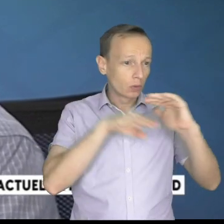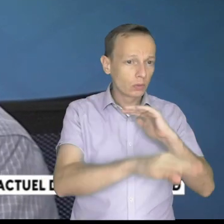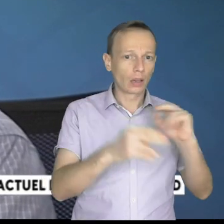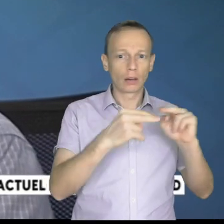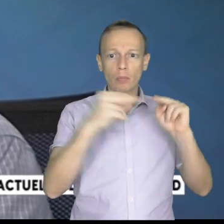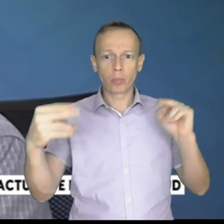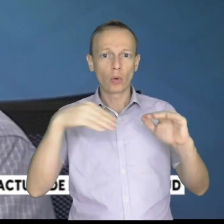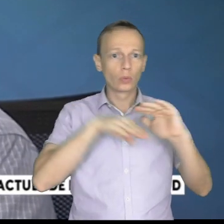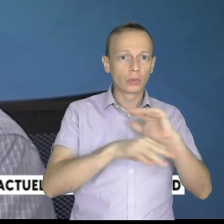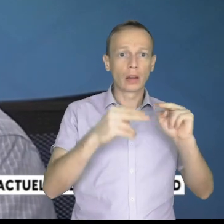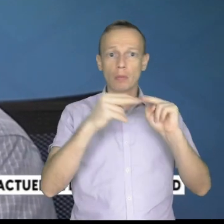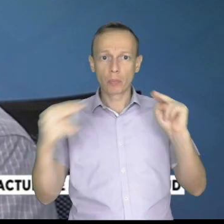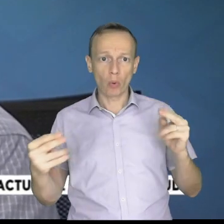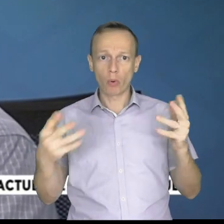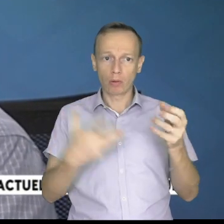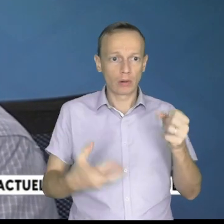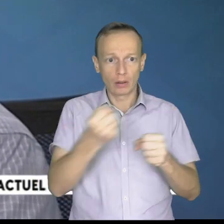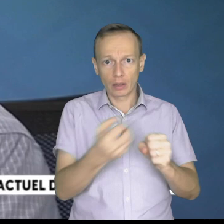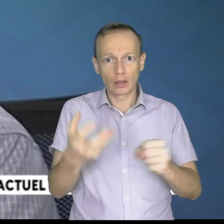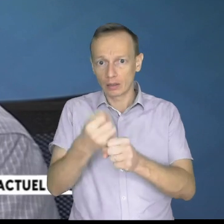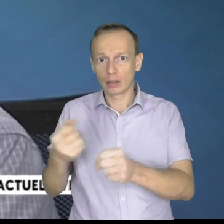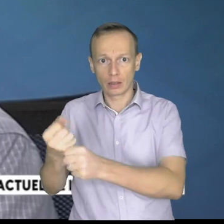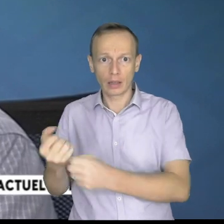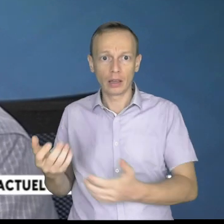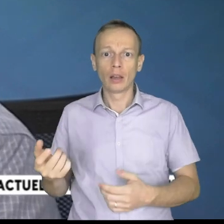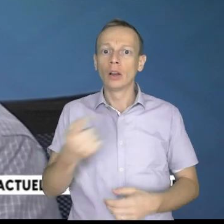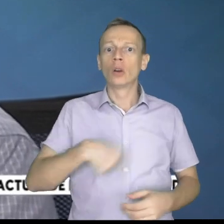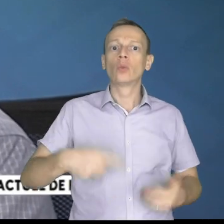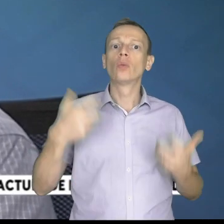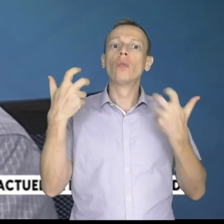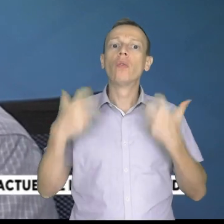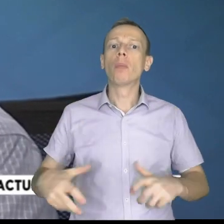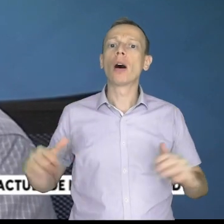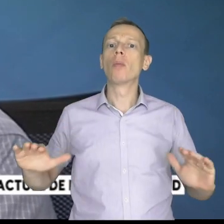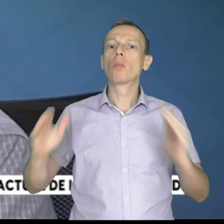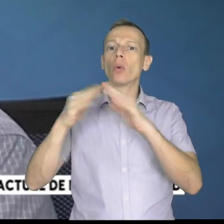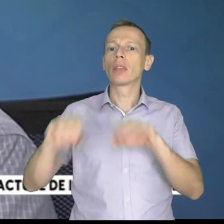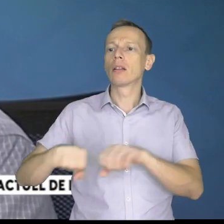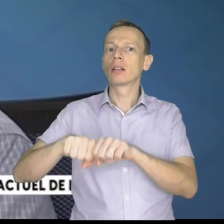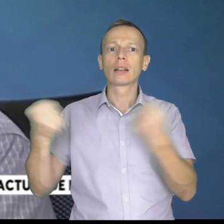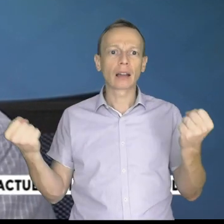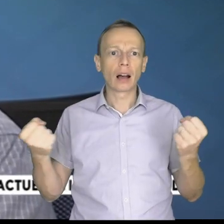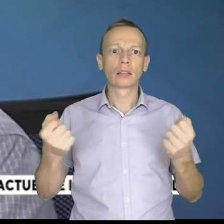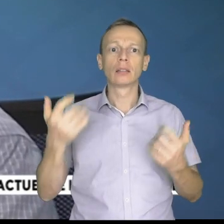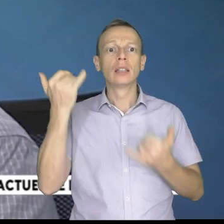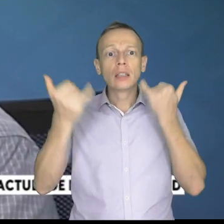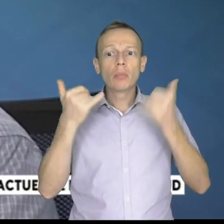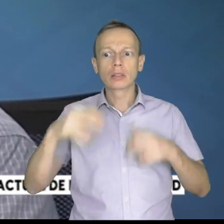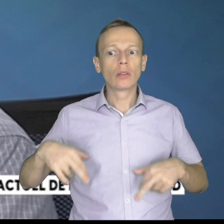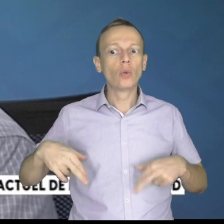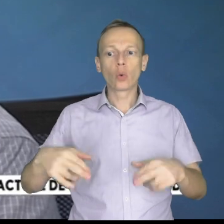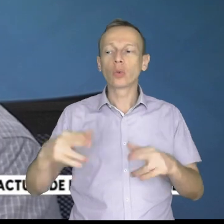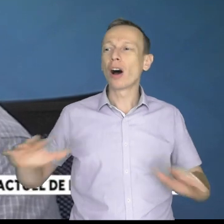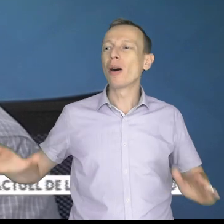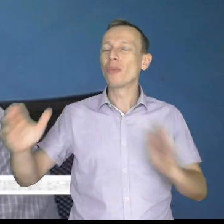tunnel, viaduc, tunnel, viaduc, tunnel, viaduc. Et là, parce que nous, on ne veut pas non plus casser nos montagnes. On veut garder nos montagnes. On ne veut pas que la route passe en montagne comme ça